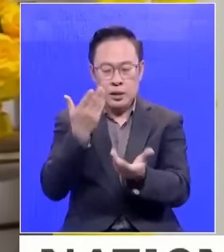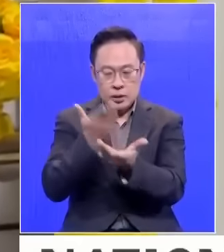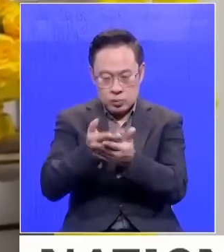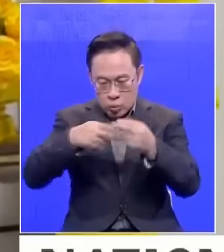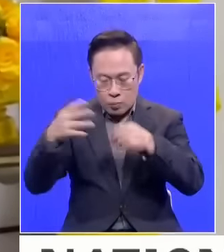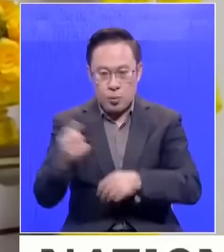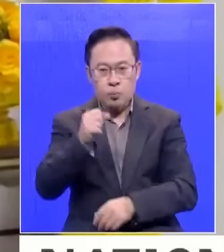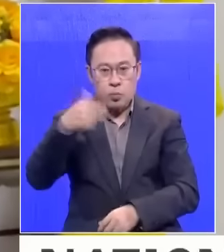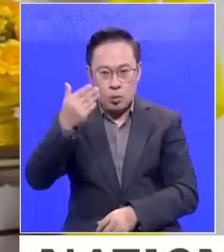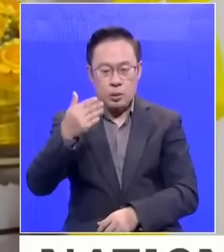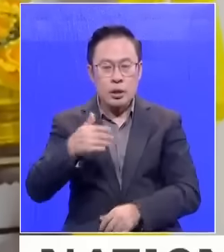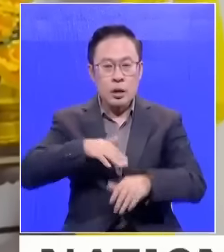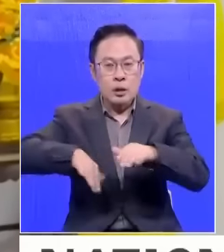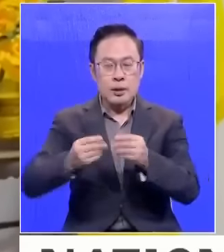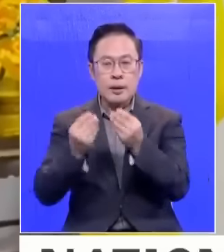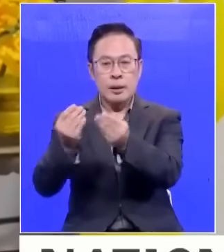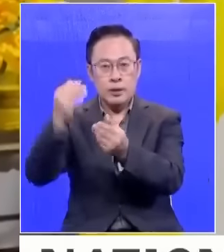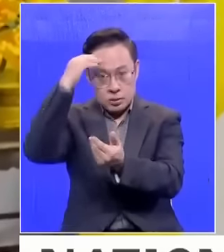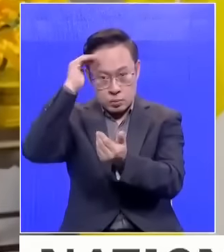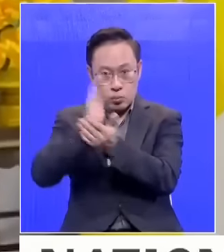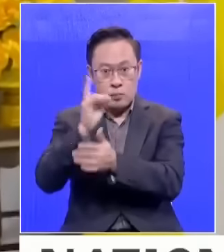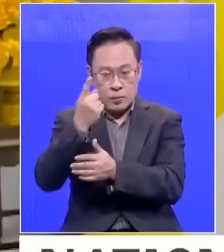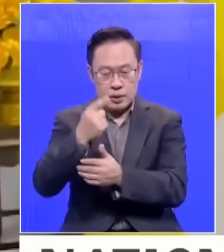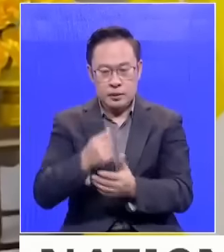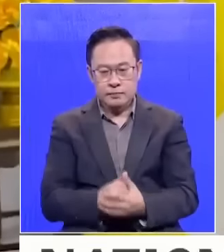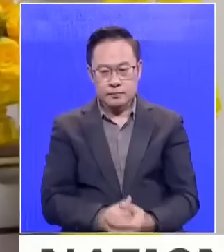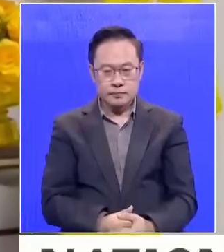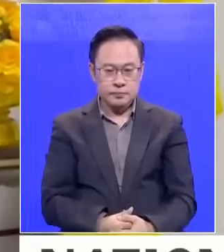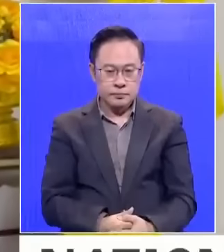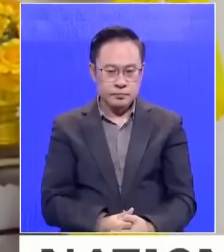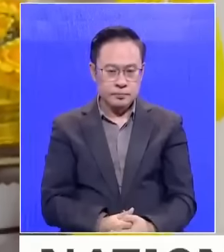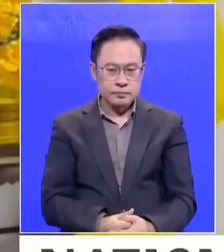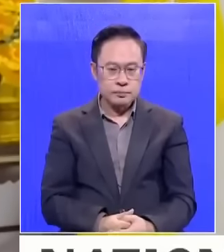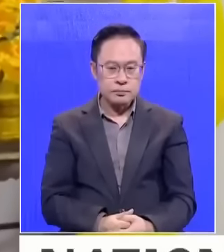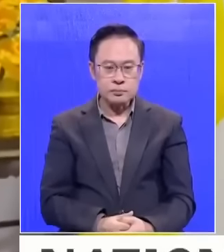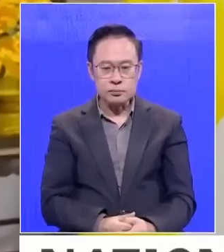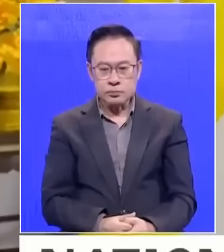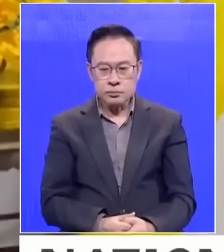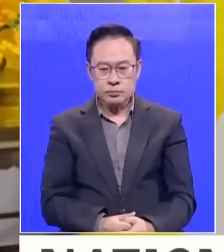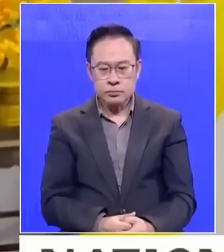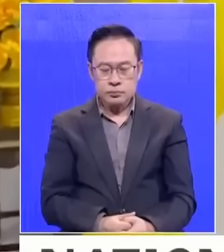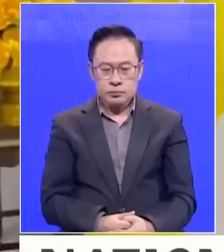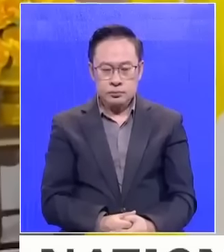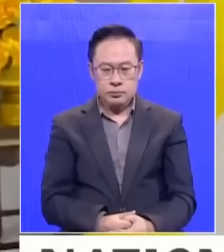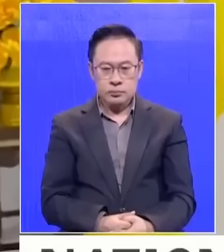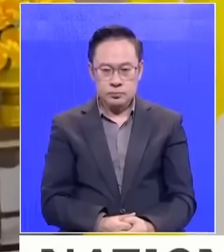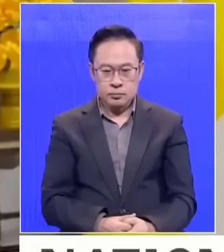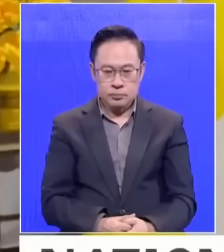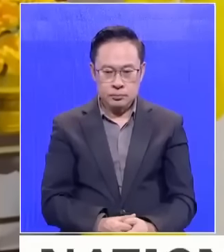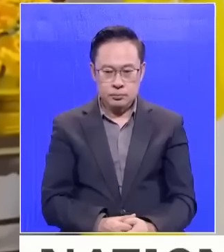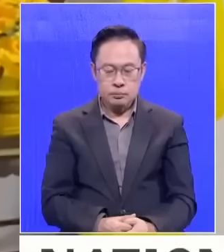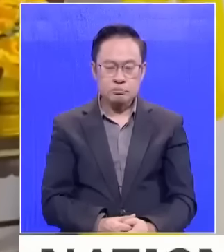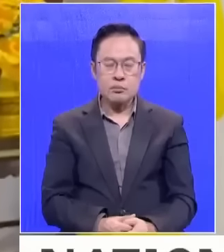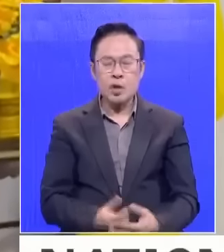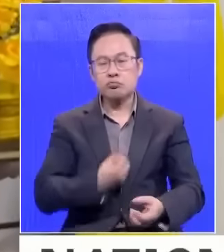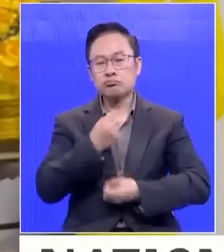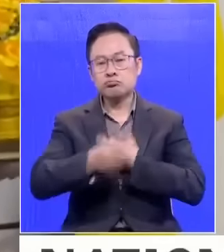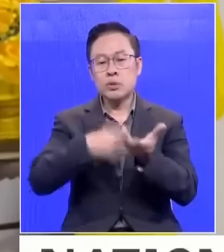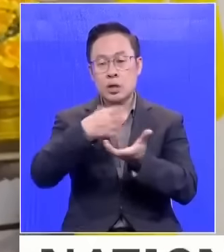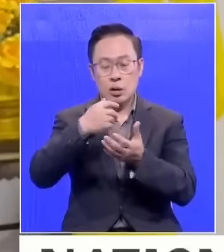เดี๋ยวจะเตรียมหลักฐานมามอบให้อีกทีหนึ่งลองฟังเจ้าตัวครับ ไปโพสขายกระเป๋า